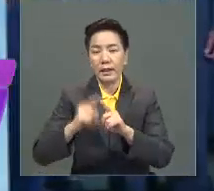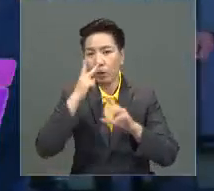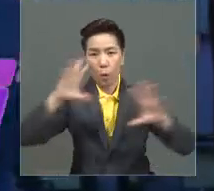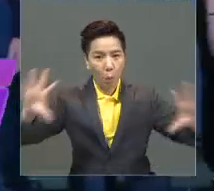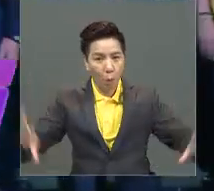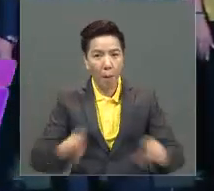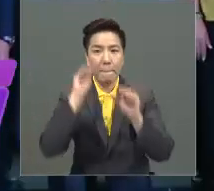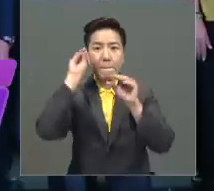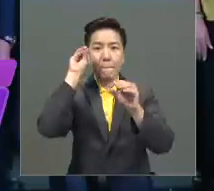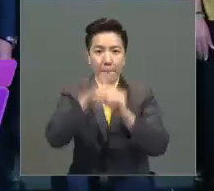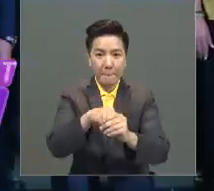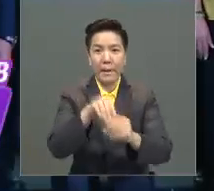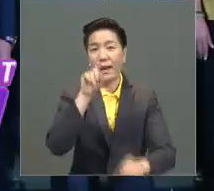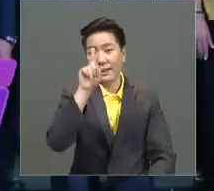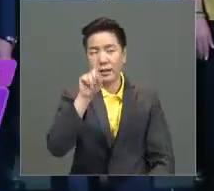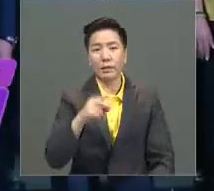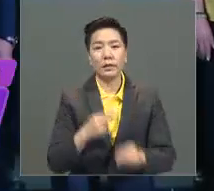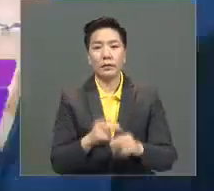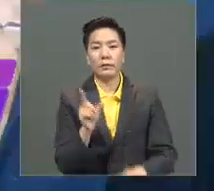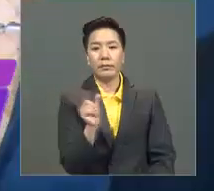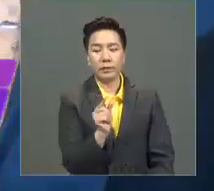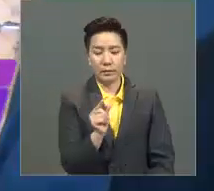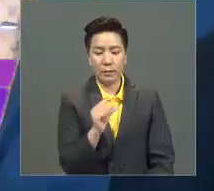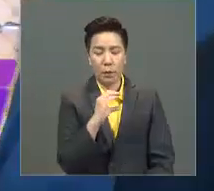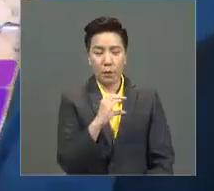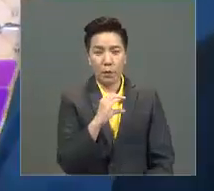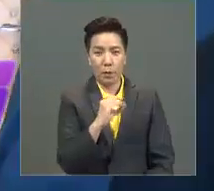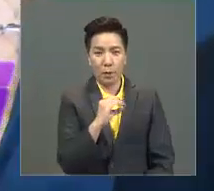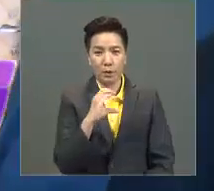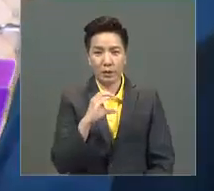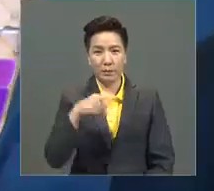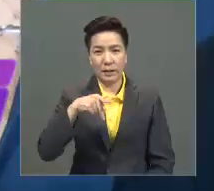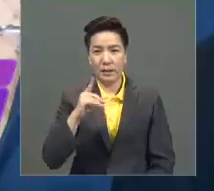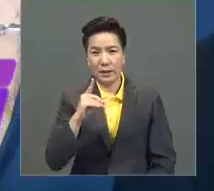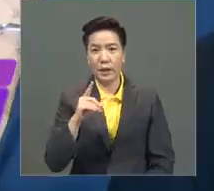ประเภทด้วยกันครอบคลุมทั้งข้อมูลบุคคลนิติบุคคลข้อมูลการร้องทุกข์การร้องเรียนข้อมูลผู้ประกอบการที่ได้รับใบอนุญาตข้อมูลองค์ความรู้และการเตือนภัยต่างๆรวมทั้งข้อมูลการดำเนินคดีซึ่งทั้งหมดจะรวมอยู่ในApp Appเดียวชื่อว่าocpbคอนเนคนะครับผู้บริโภคเนี่ยสามารถเข้าไปใช้งานเรียกดูข้อมูลและตรวจสอบข้อมูลทางนิติบุคคลธุรกิจที่ได้รับอนุญาตร่วมหมายถึงสำนวนคดีคำพิพากษาตลอดจนการเตือนภัยและตรวจสอบ